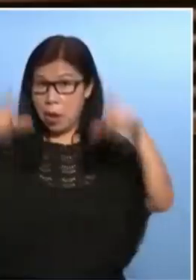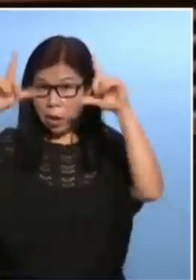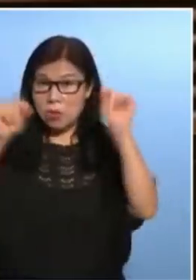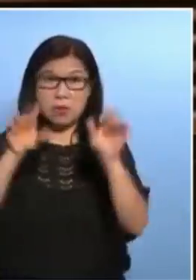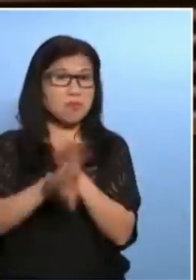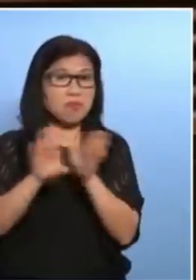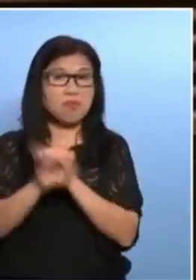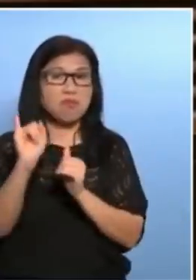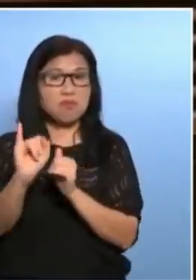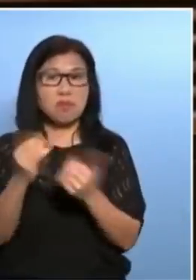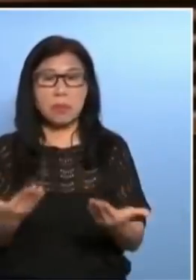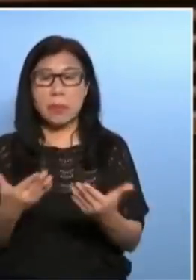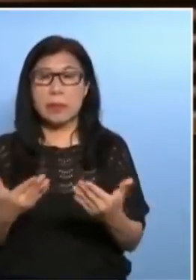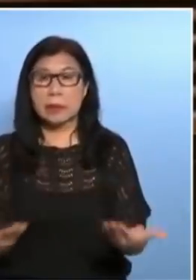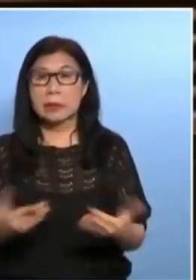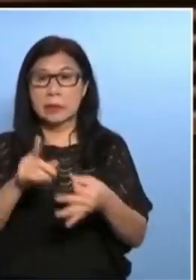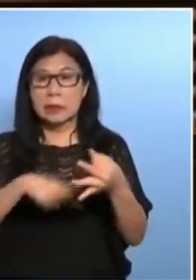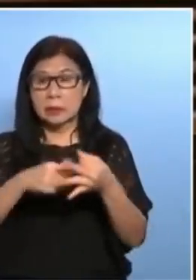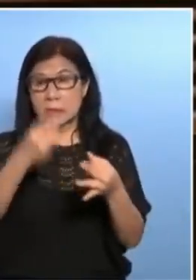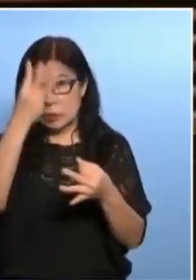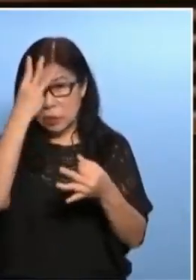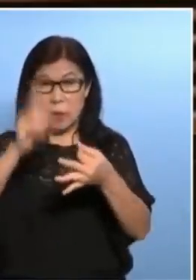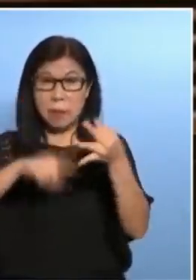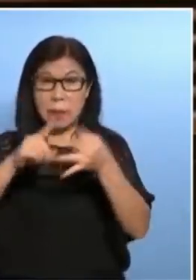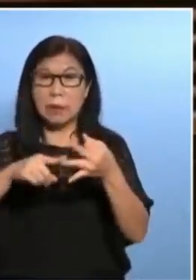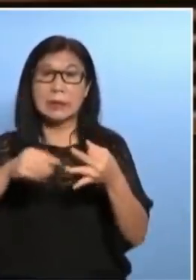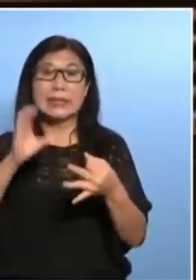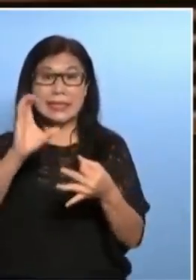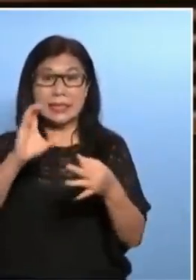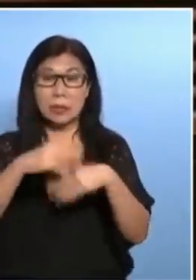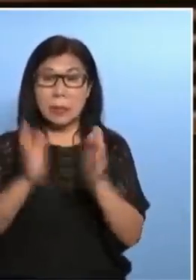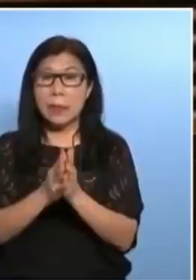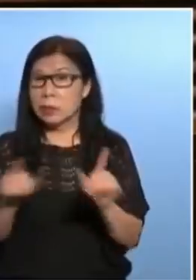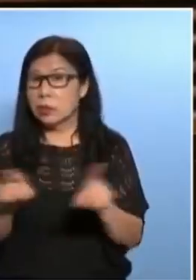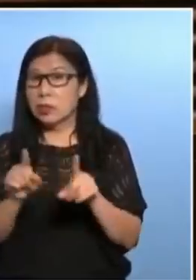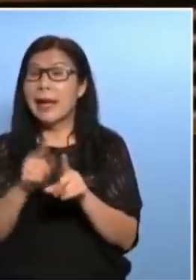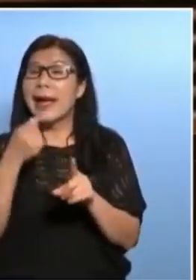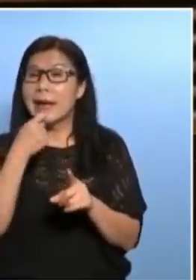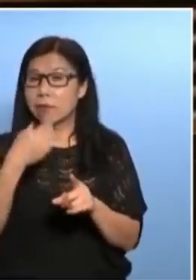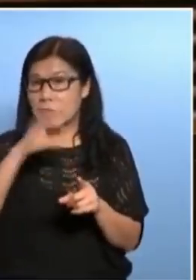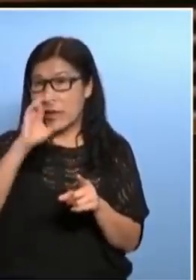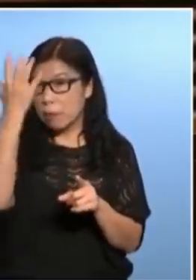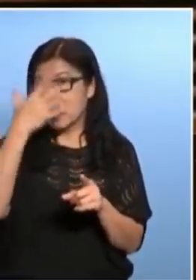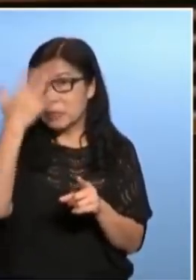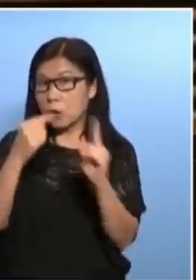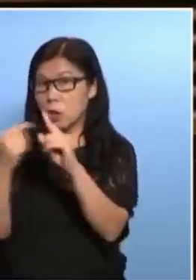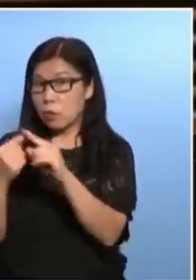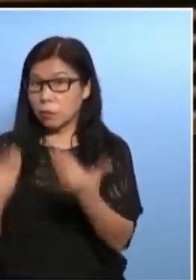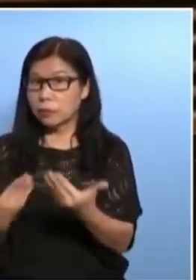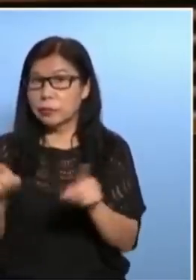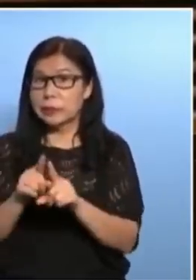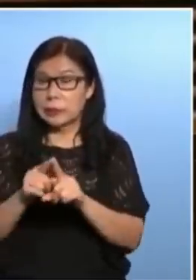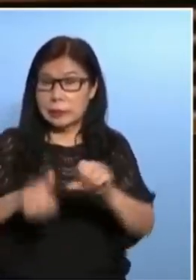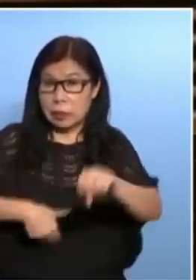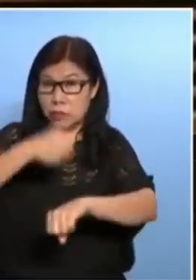伪。东晋第一个皇帝晋元帝司马睿当年是一个非常喜欢喝酒的人的。在他登